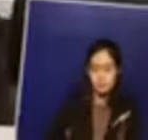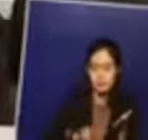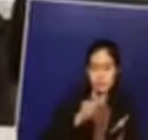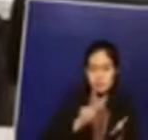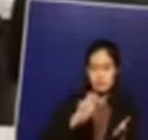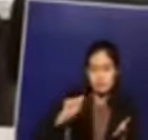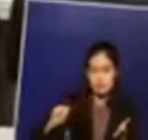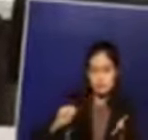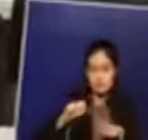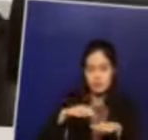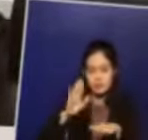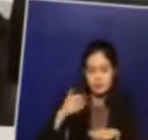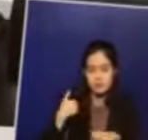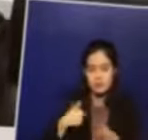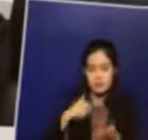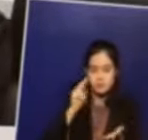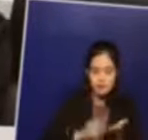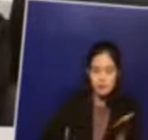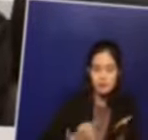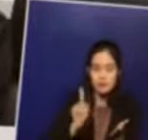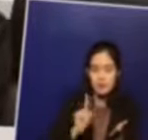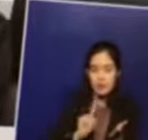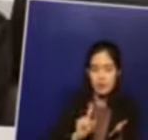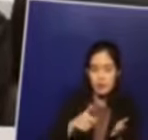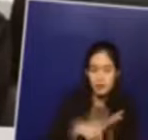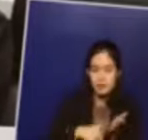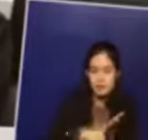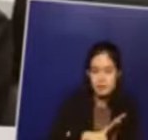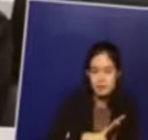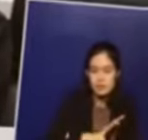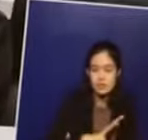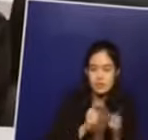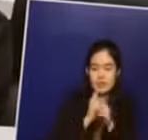ความผิดข้อหาหนีภาษีมีความผิดตามรัฐธรรมนูญ50นะคะ